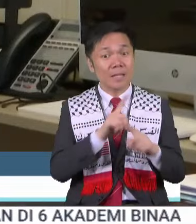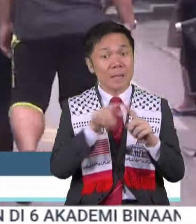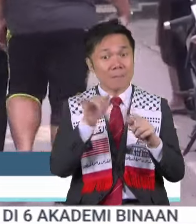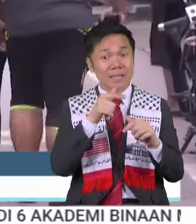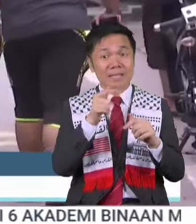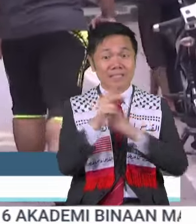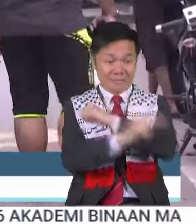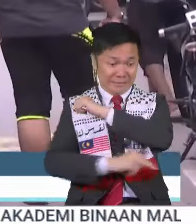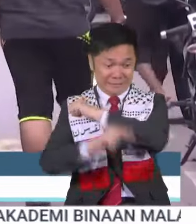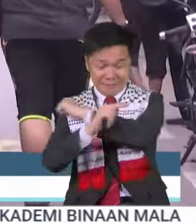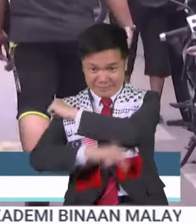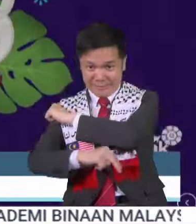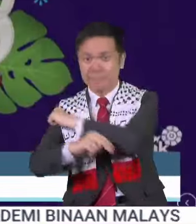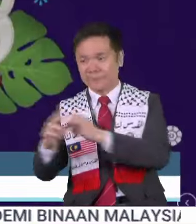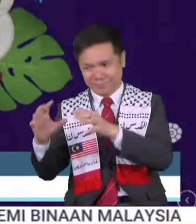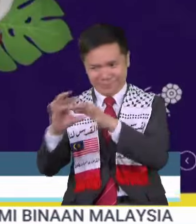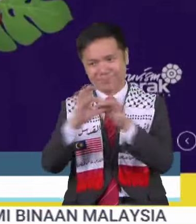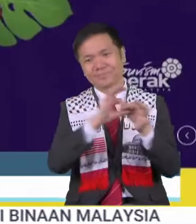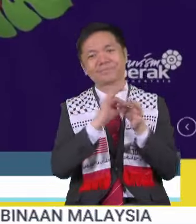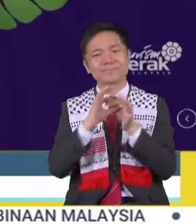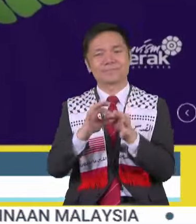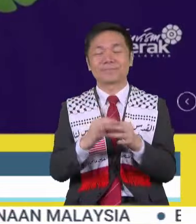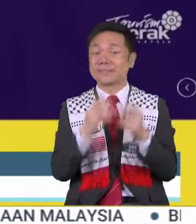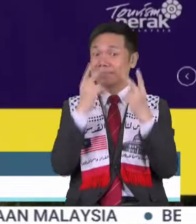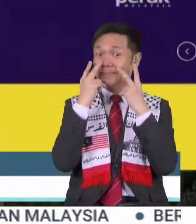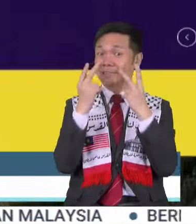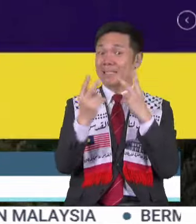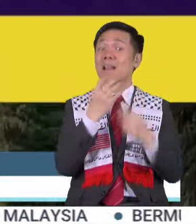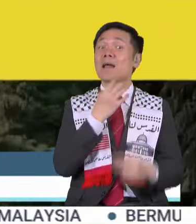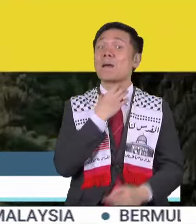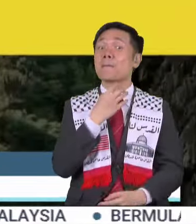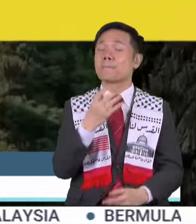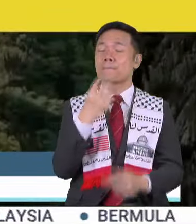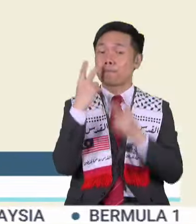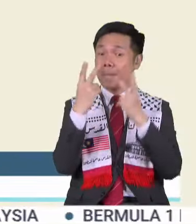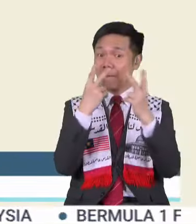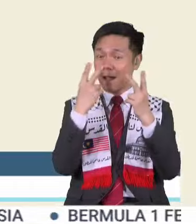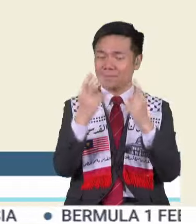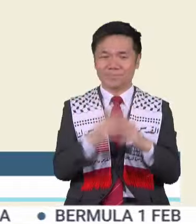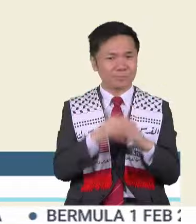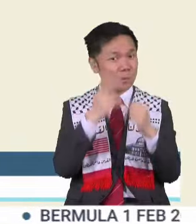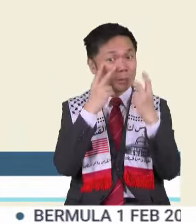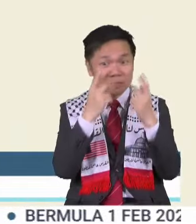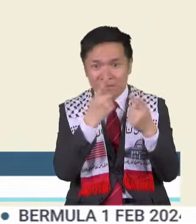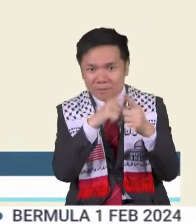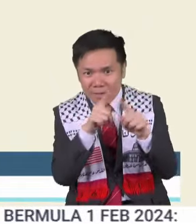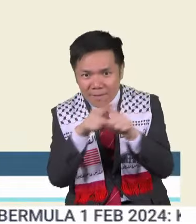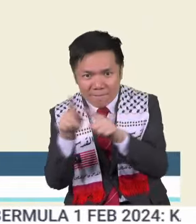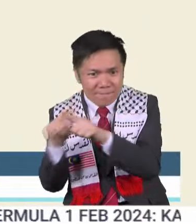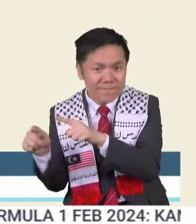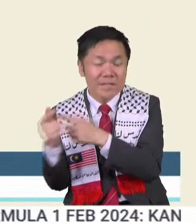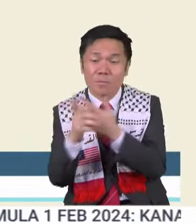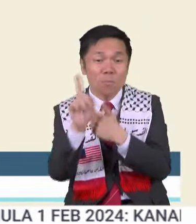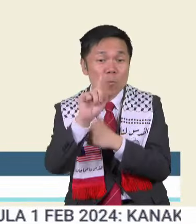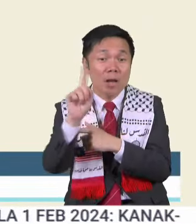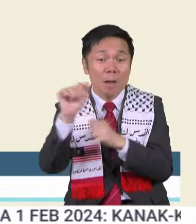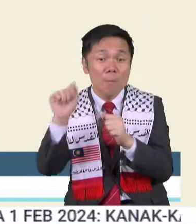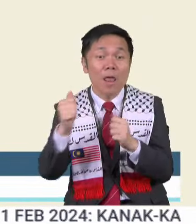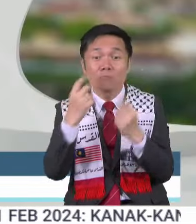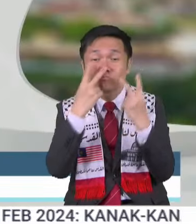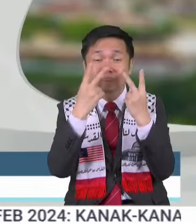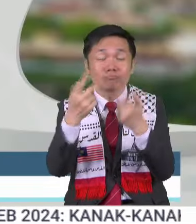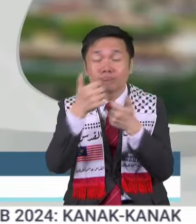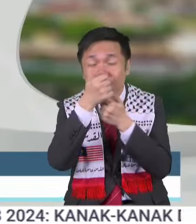bekerjasama orang ramai boleh melayari laman web tourism perak bagi mendapatkan maklumat berkaitan produk pelancan di negi